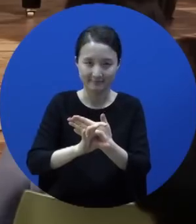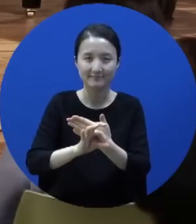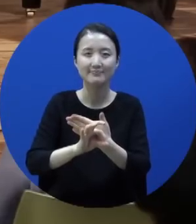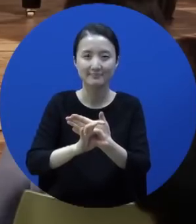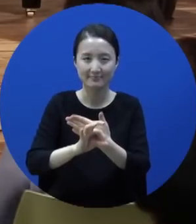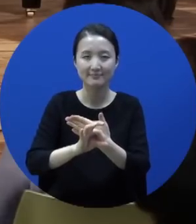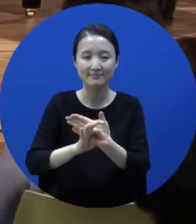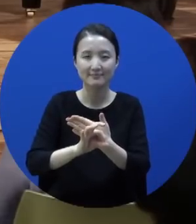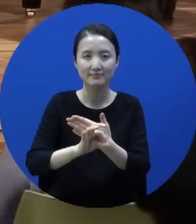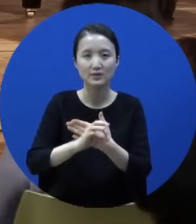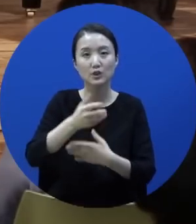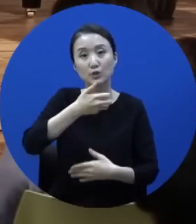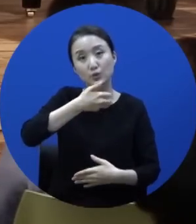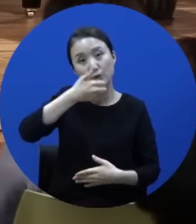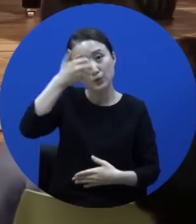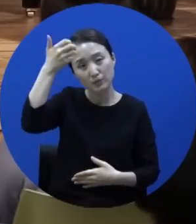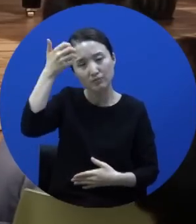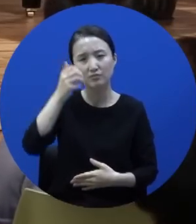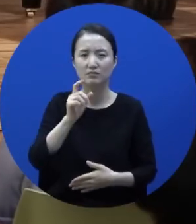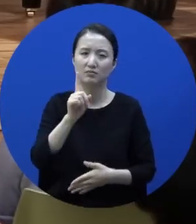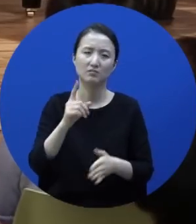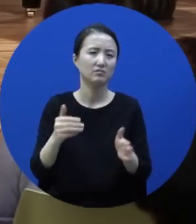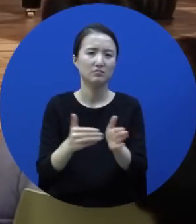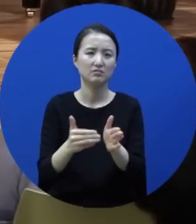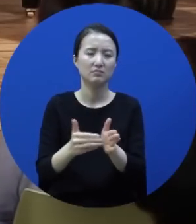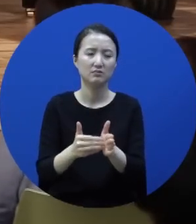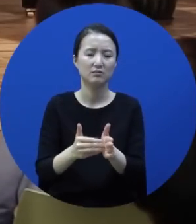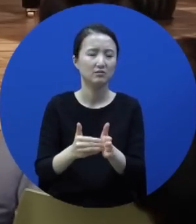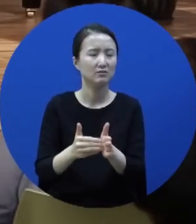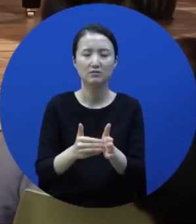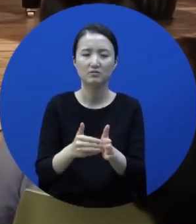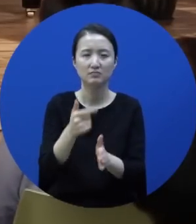어떤 이야기를 하고 싶냐면 꿈을 꾸지 말아라.